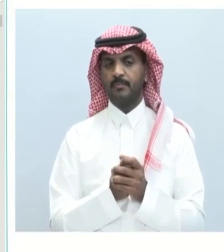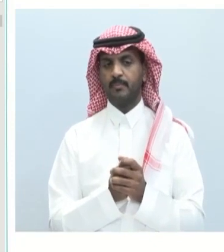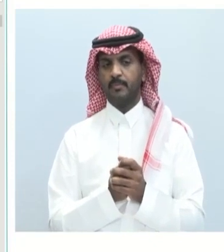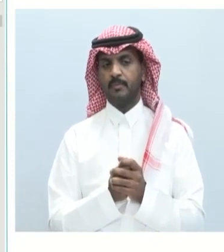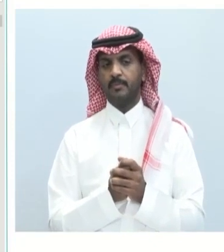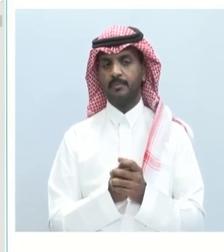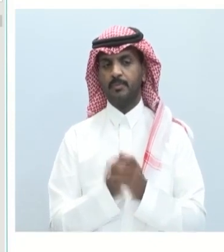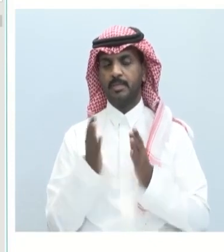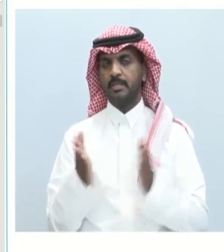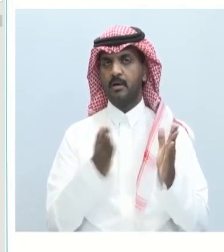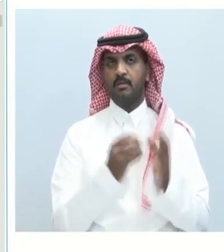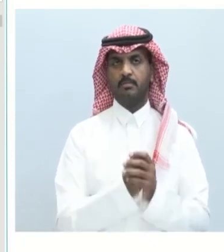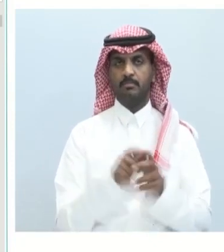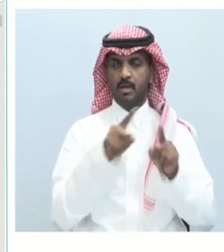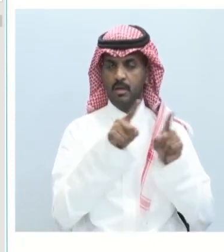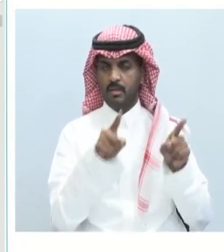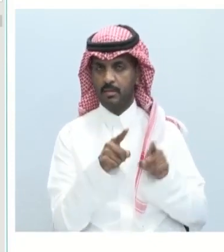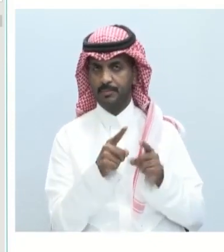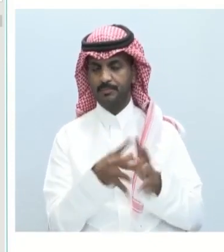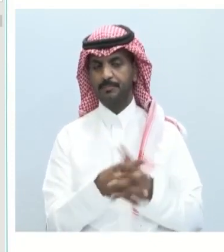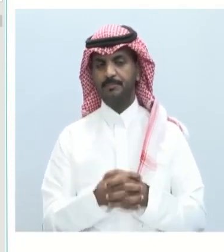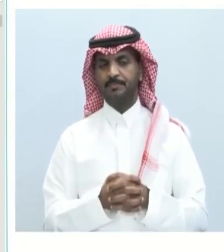بالانتقال الى الحقل التالي